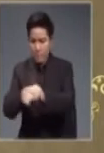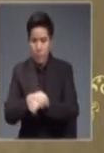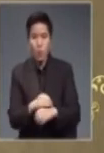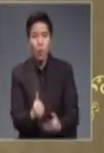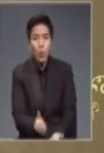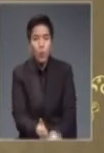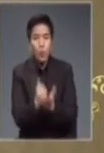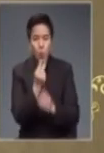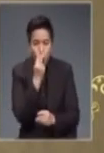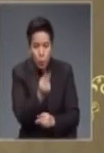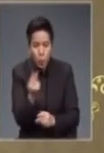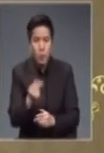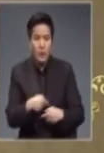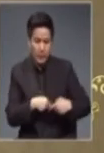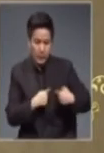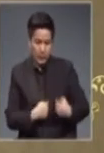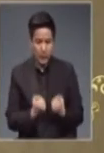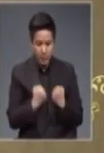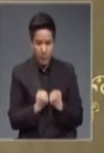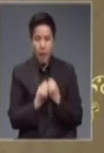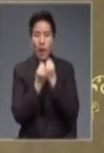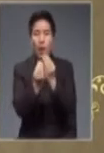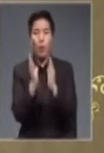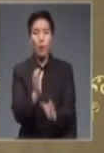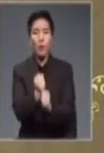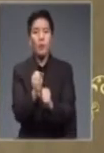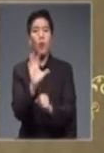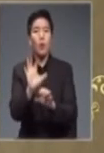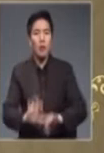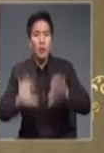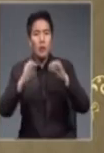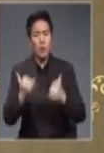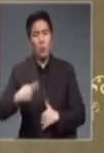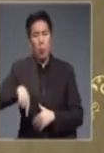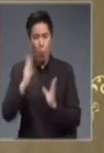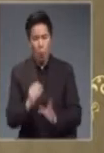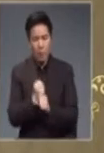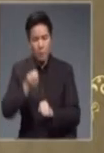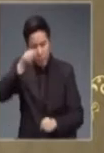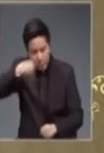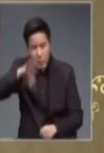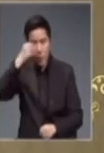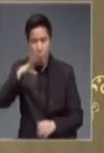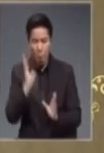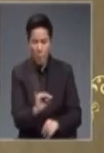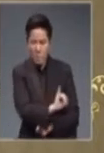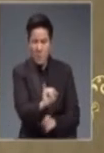ของสังคมไทยเพื่อเป็นการสนองพระบรมราโชบายและบรรลุตามความมุ่งหวังของรัฐบาลได้อีกทางหนึ่งด้วย